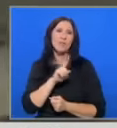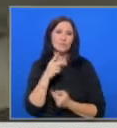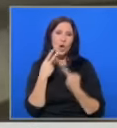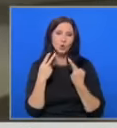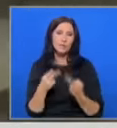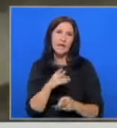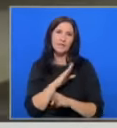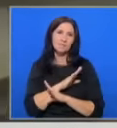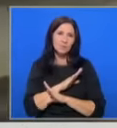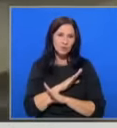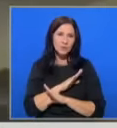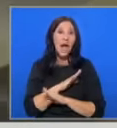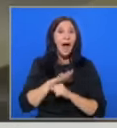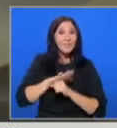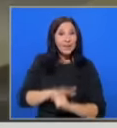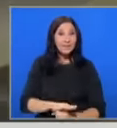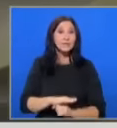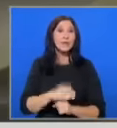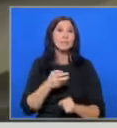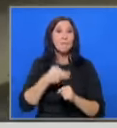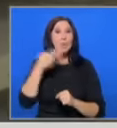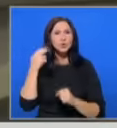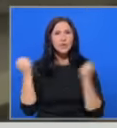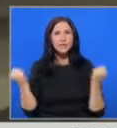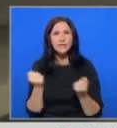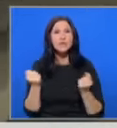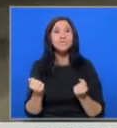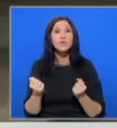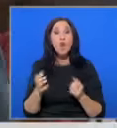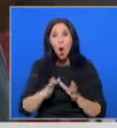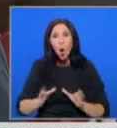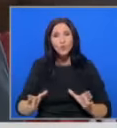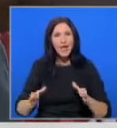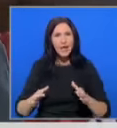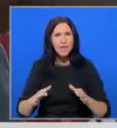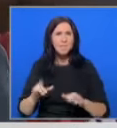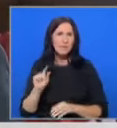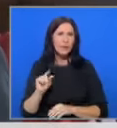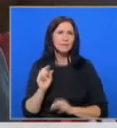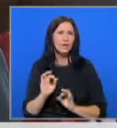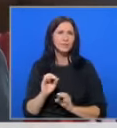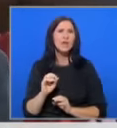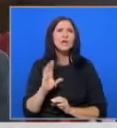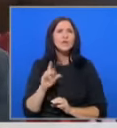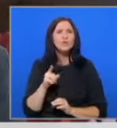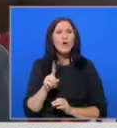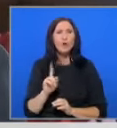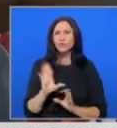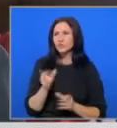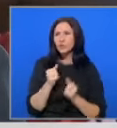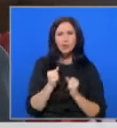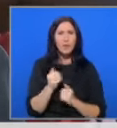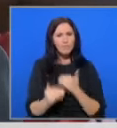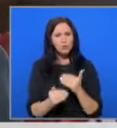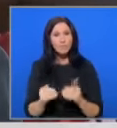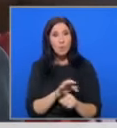отразява на смъртността, а натискът върху болниците и интензивните отделения е минимален. Така че това, което всички очаквахме постепенно COVID